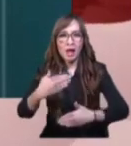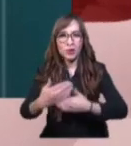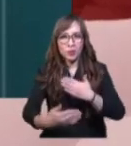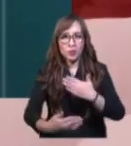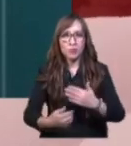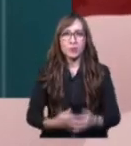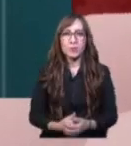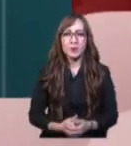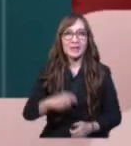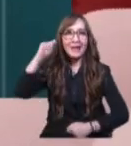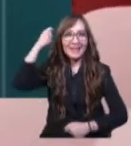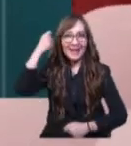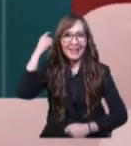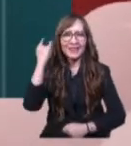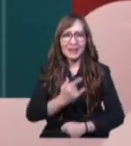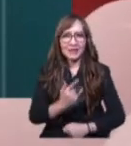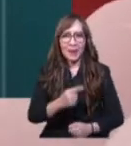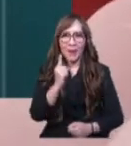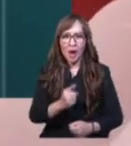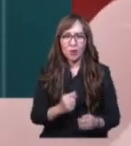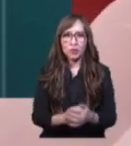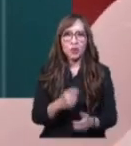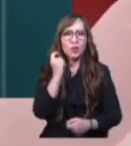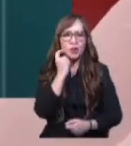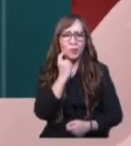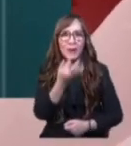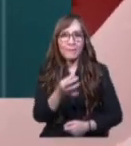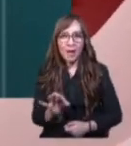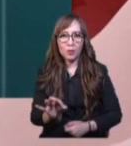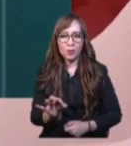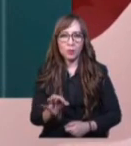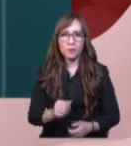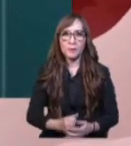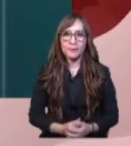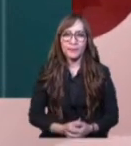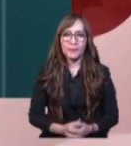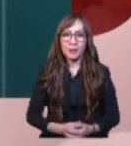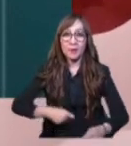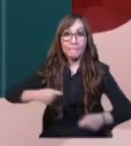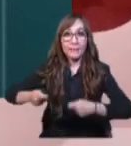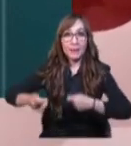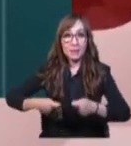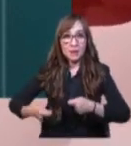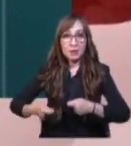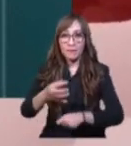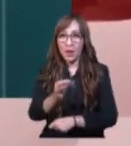jangan lupa untuk terus eksplor. Cari referensi, bisnis model